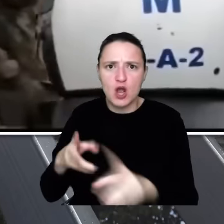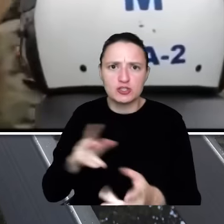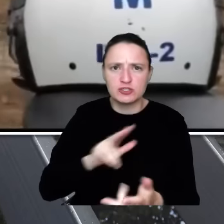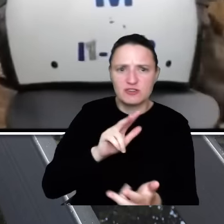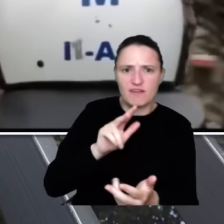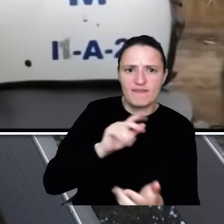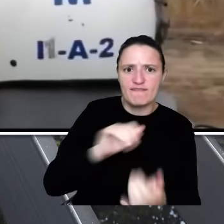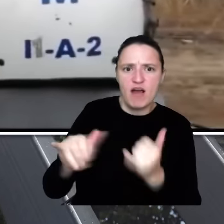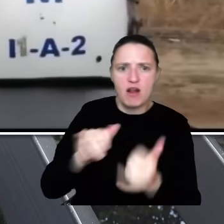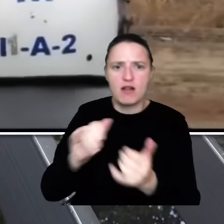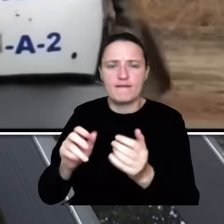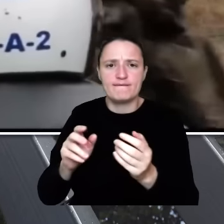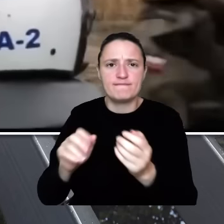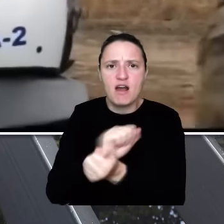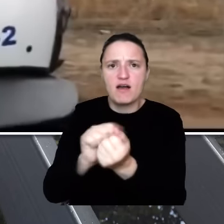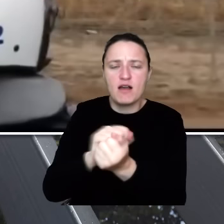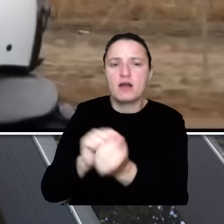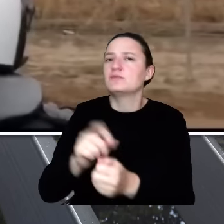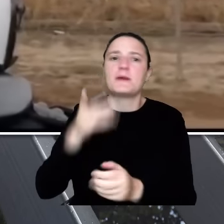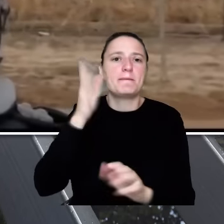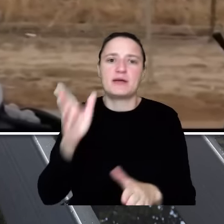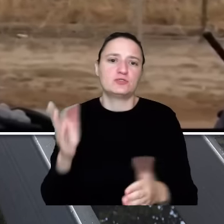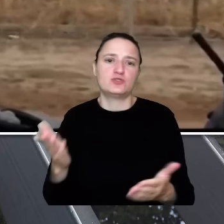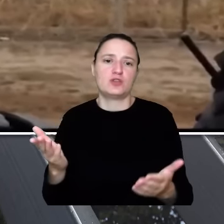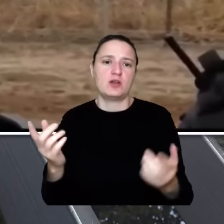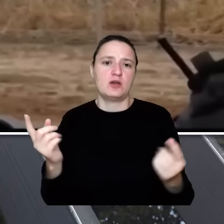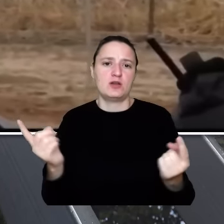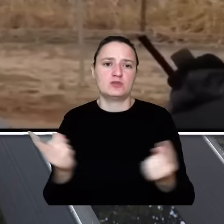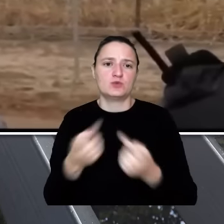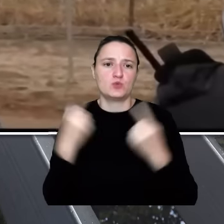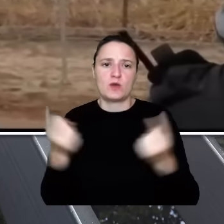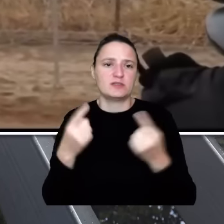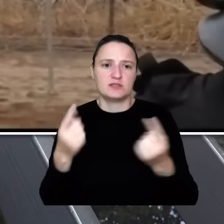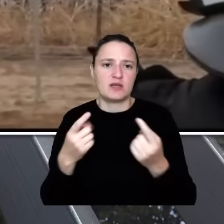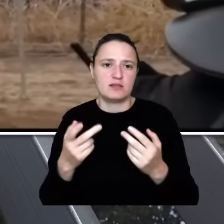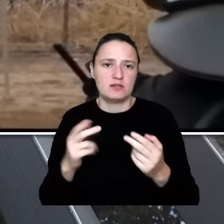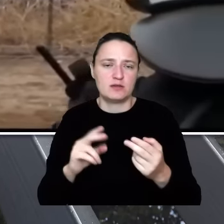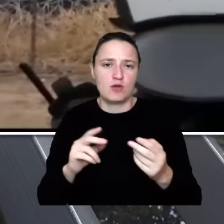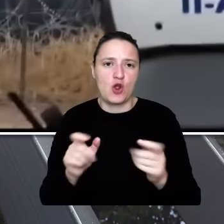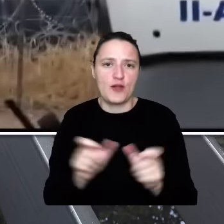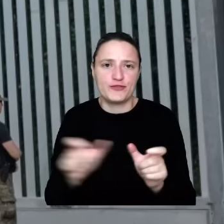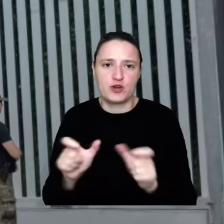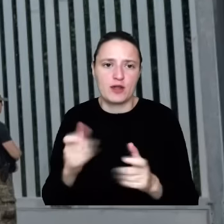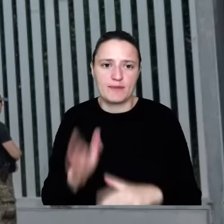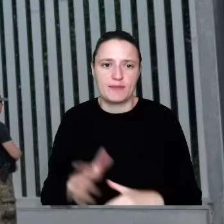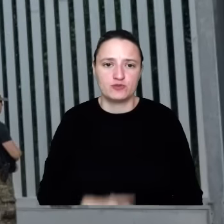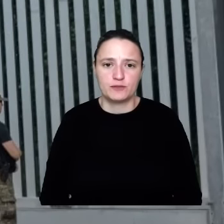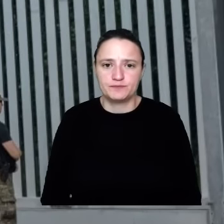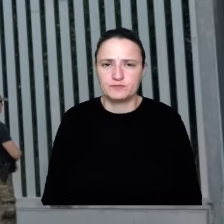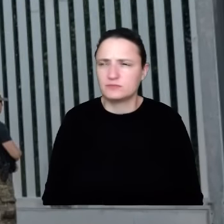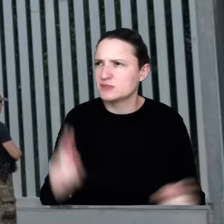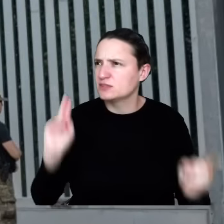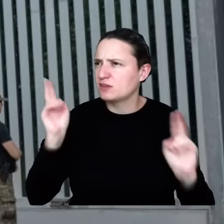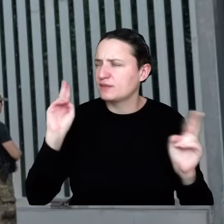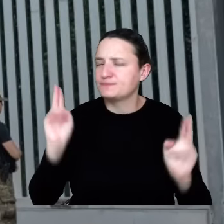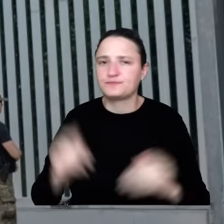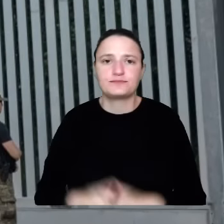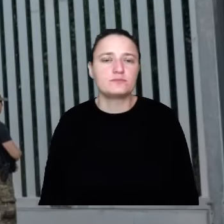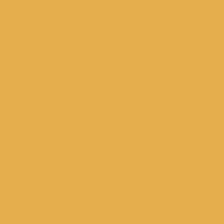sytuacja wymknie się jeszcze bardziej spod kontroli. Posłuchajmy w takim razie wypowiedzi pani prokuratora Anny Adamiak.